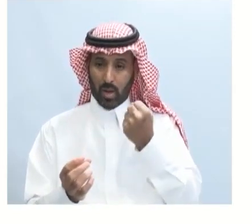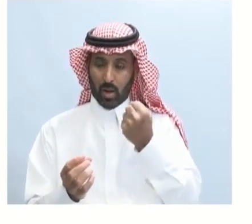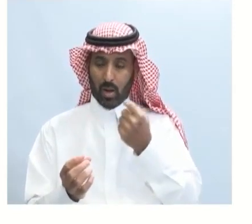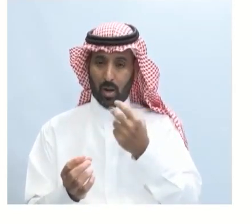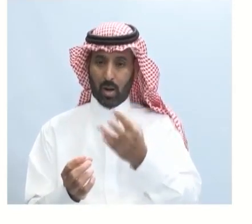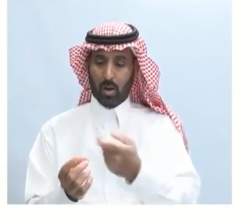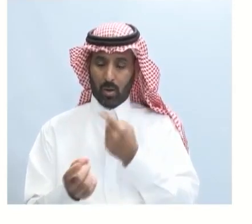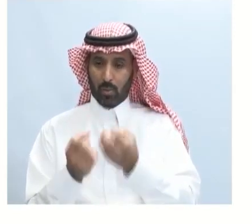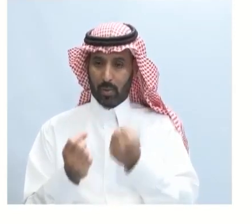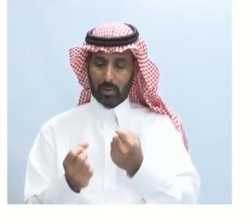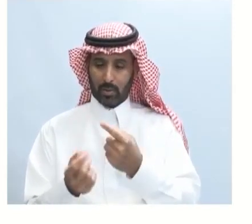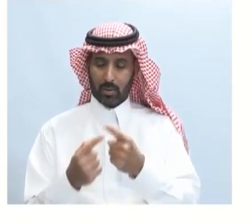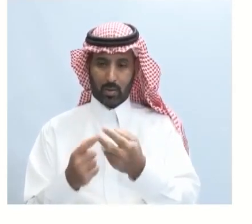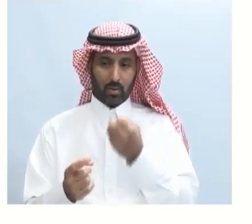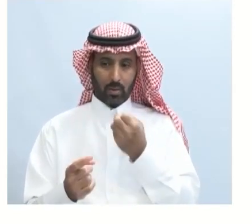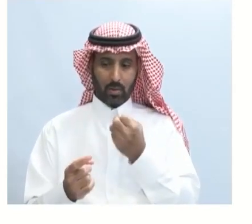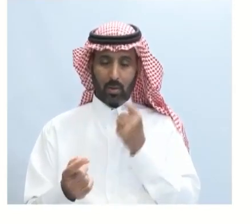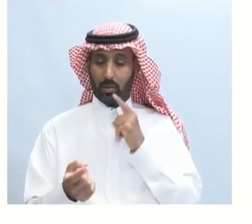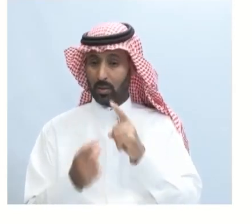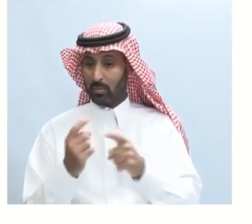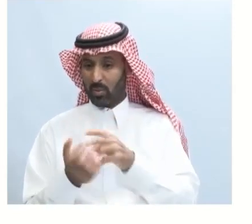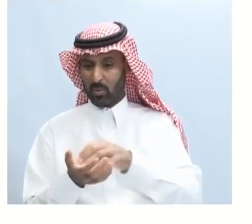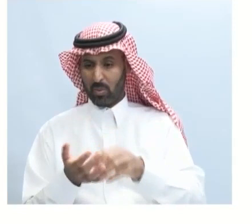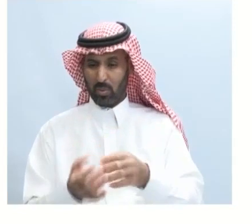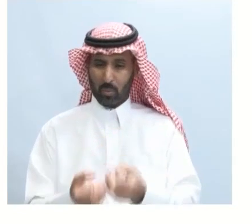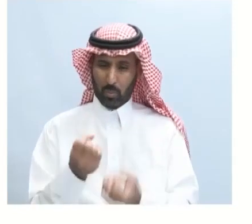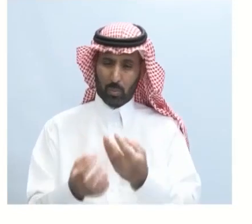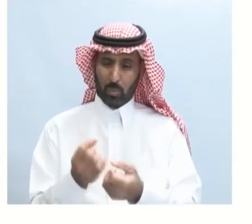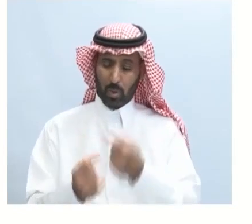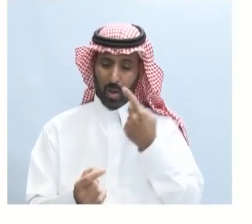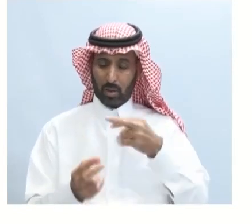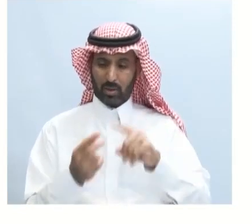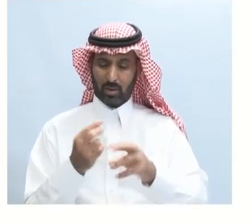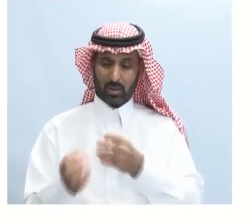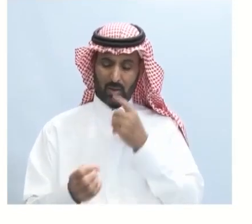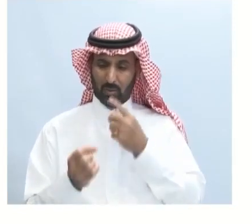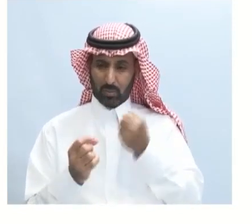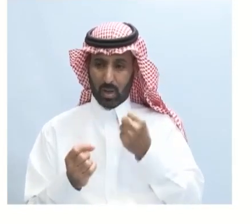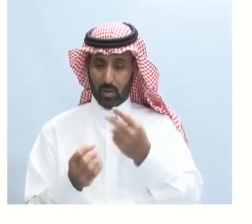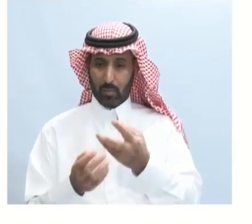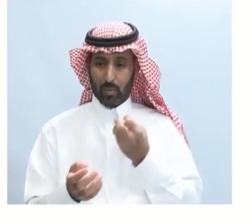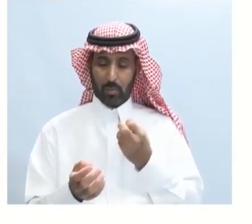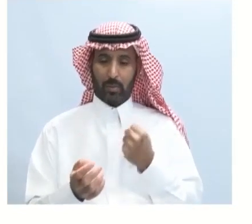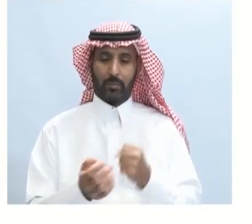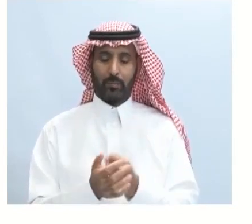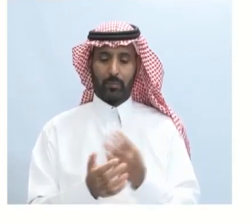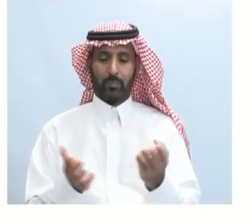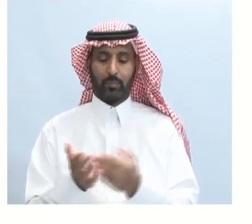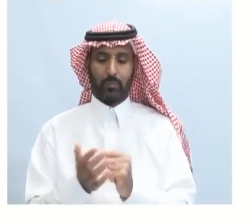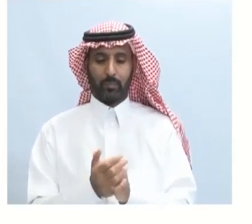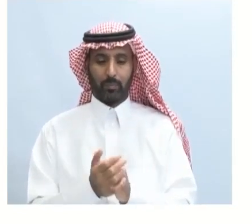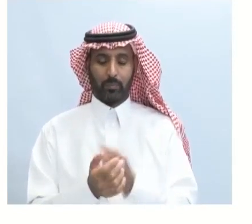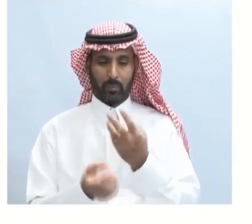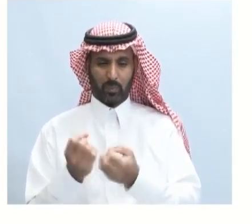مصدر للطاقه اذا تعتمد معظم الدول على احتراق المواد الهيدروكربونيه ستصف انها مصدر للطاقه نلاحظ هنا مثال